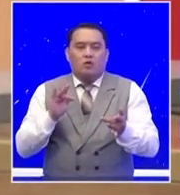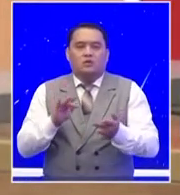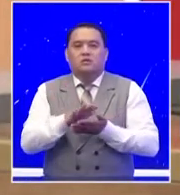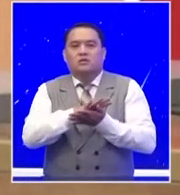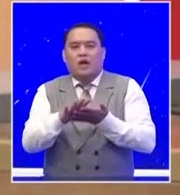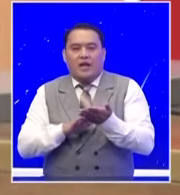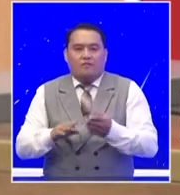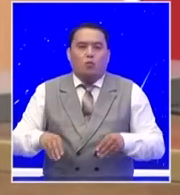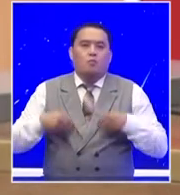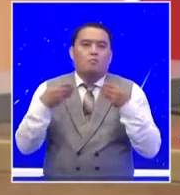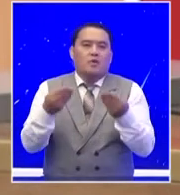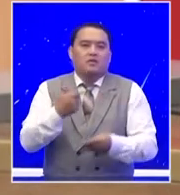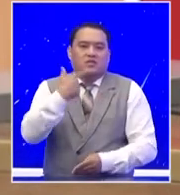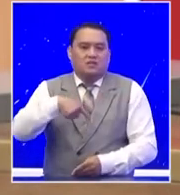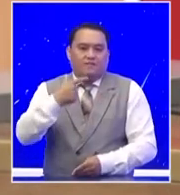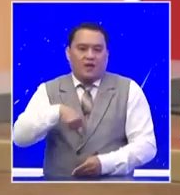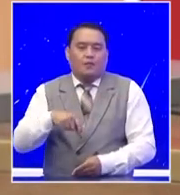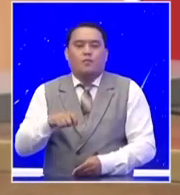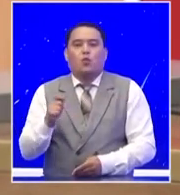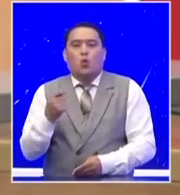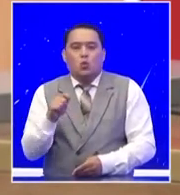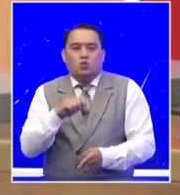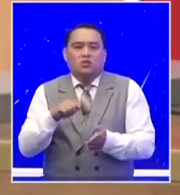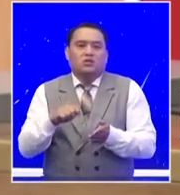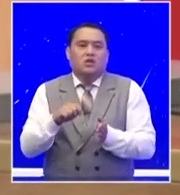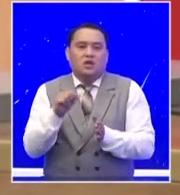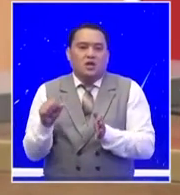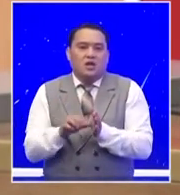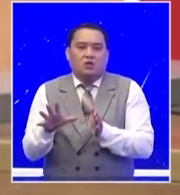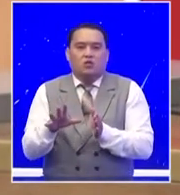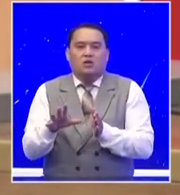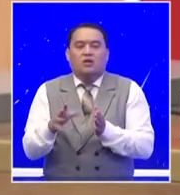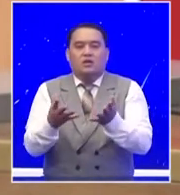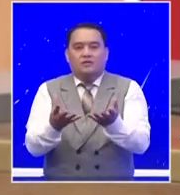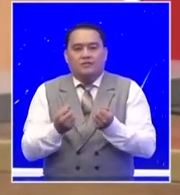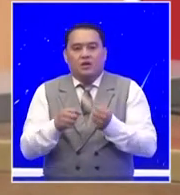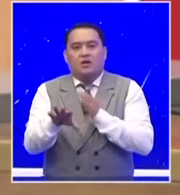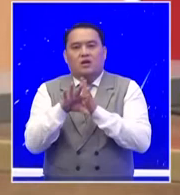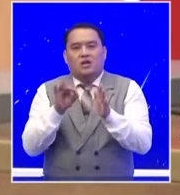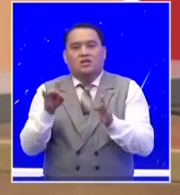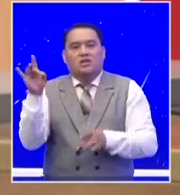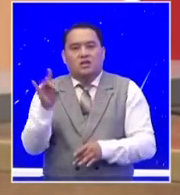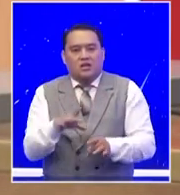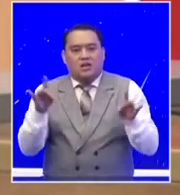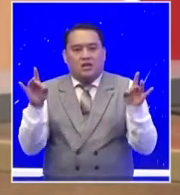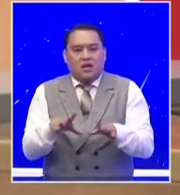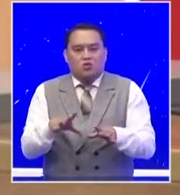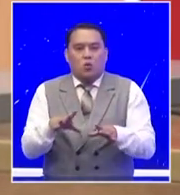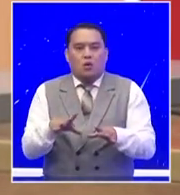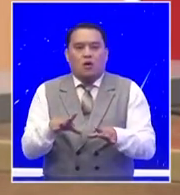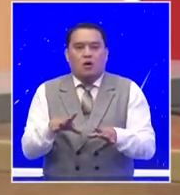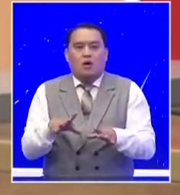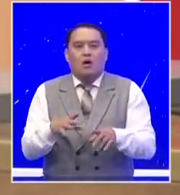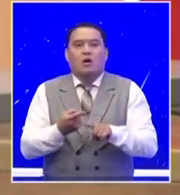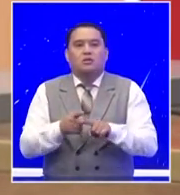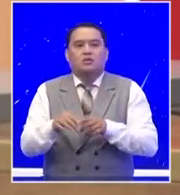заявку подать своим электронным ключом. И там выбирать вид деятельности. Если он выберет ресторан, а ресторан уведомительного характера,